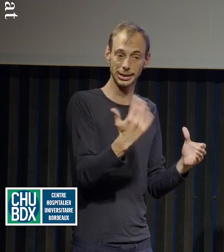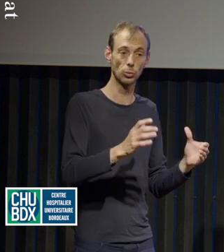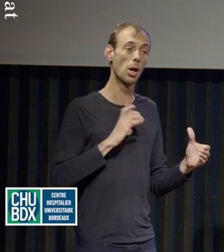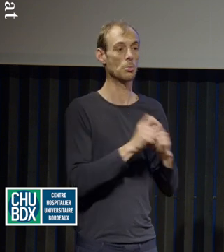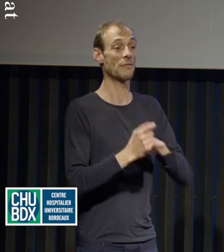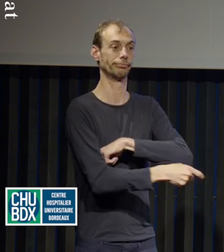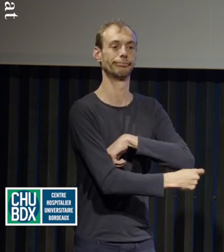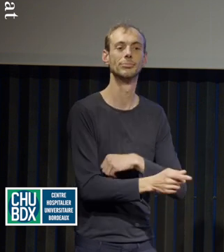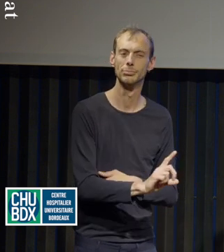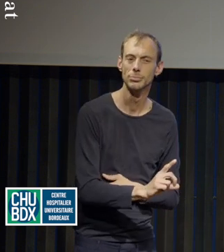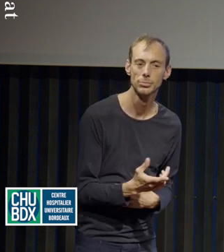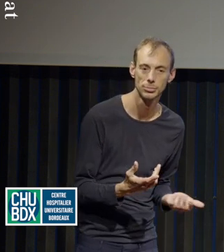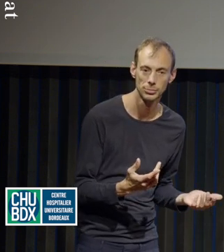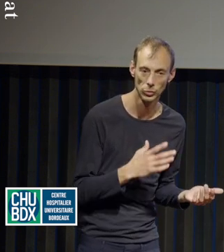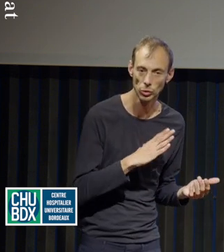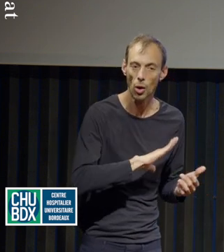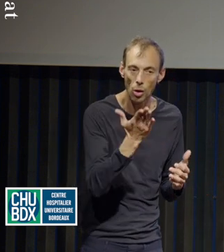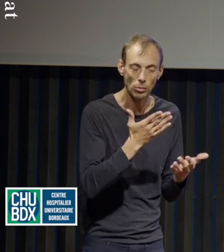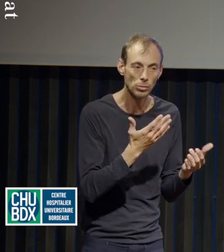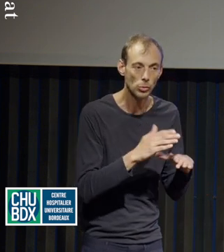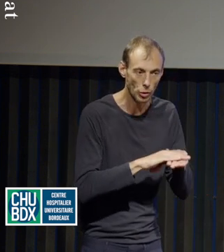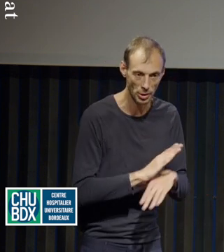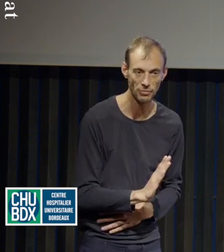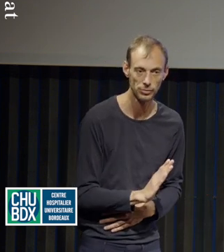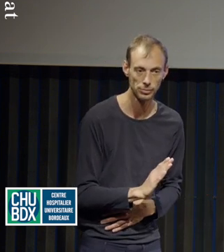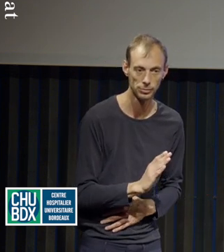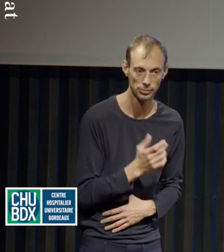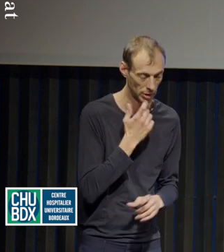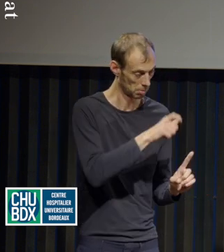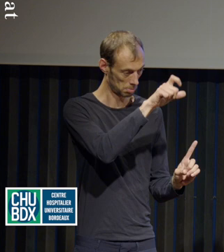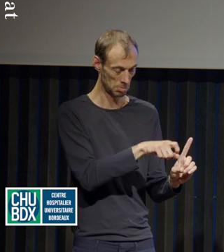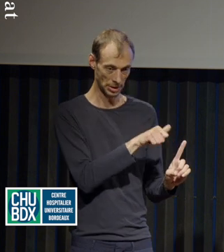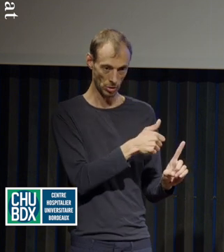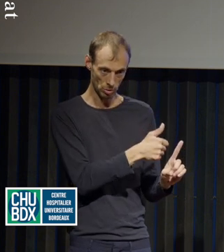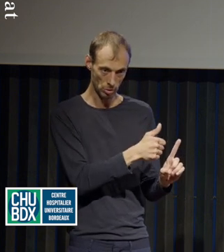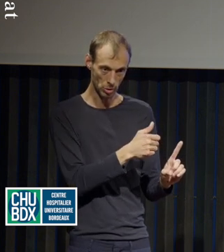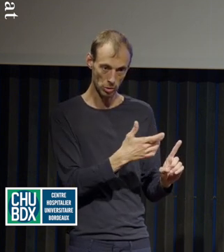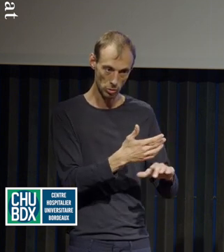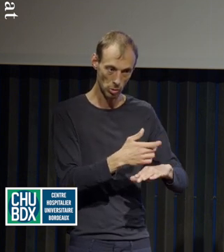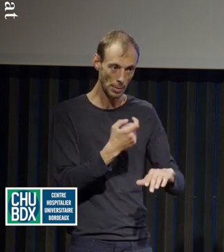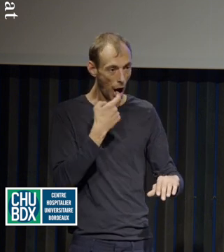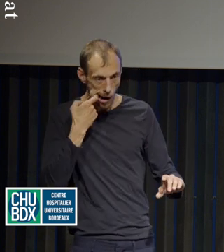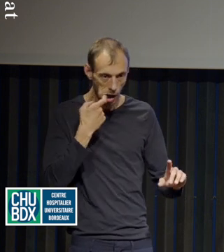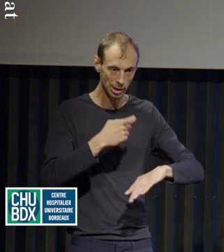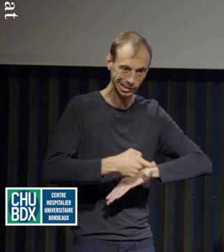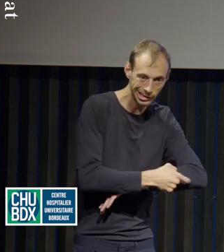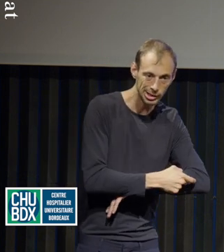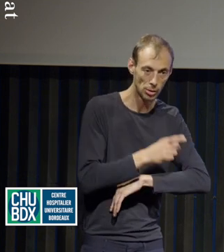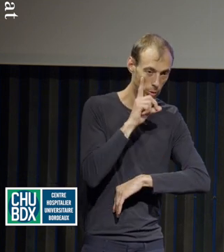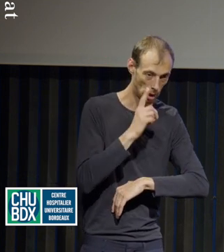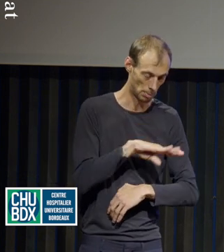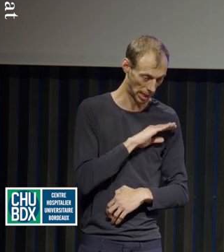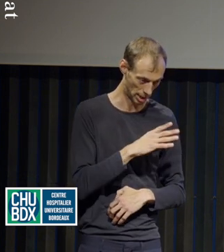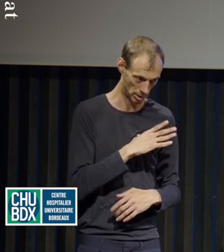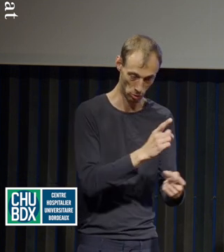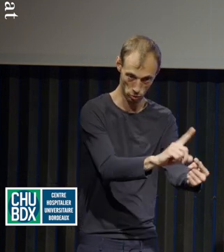plus, finalement, un sujet va développer une addiction sous l'effet de l'interaction entre l'exposition à des